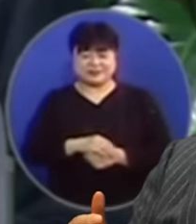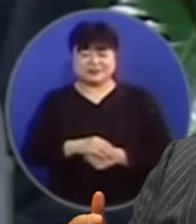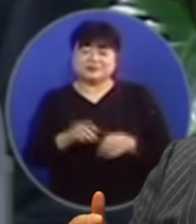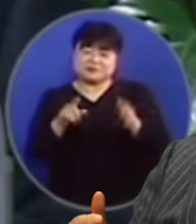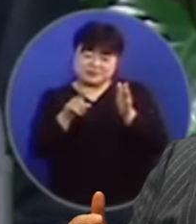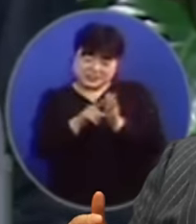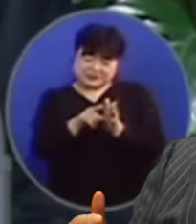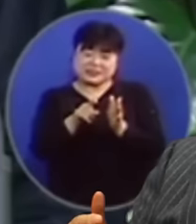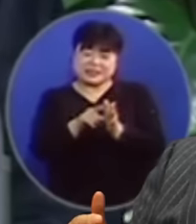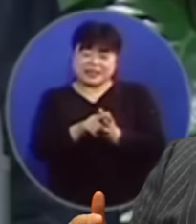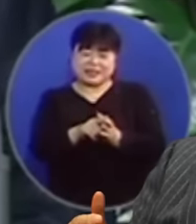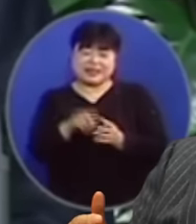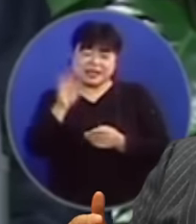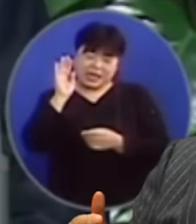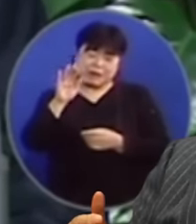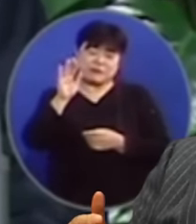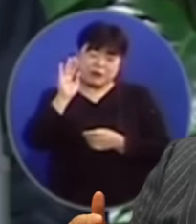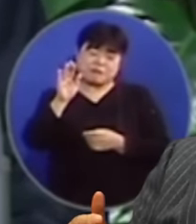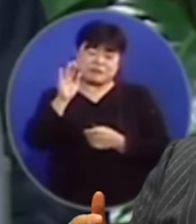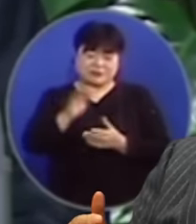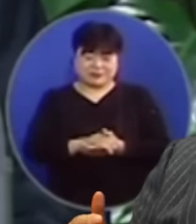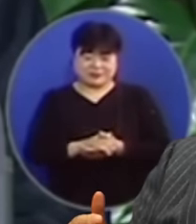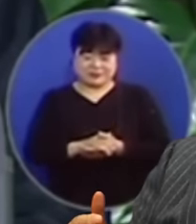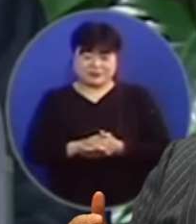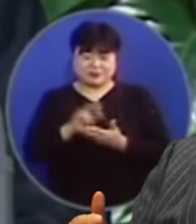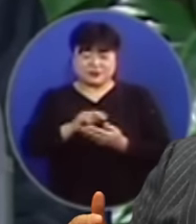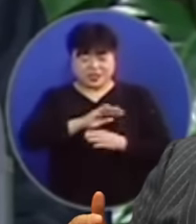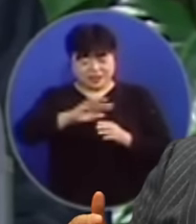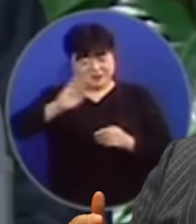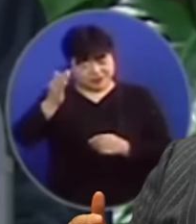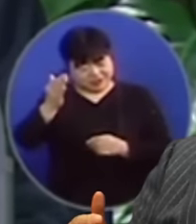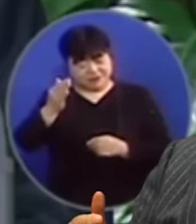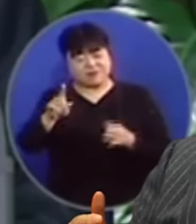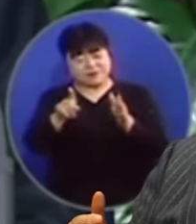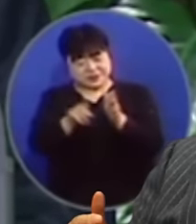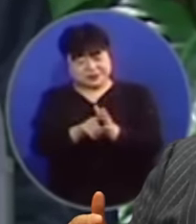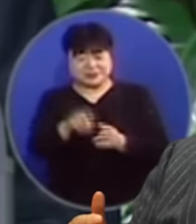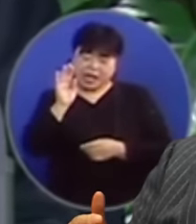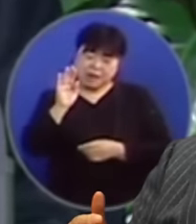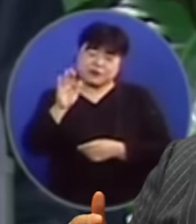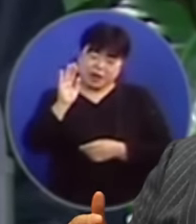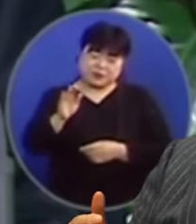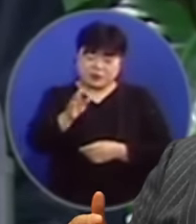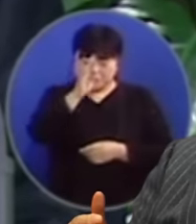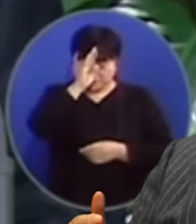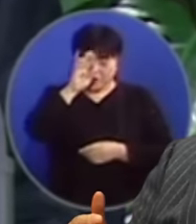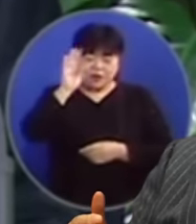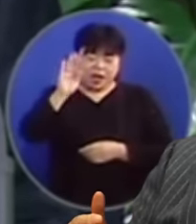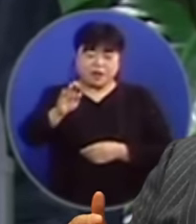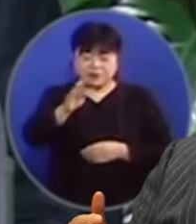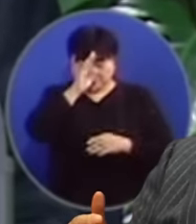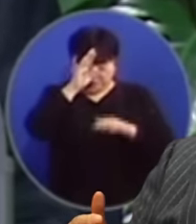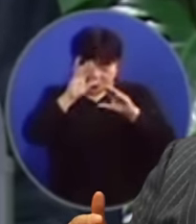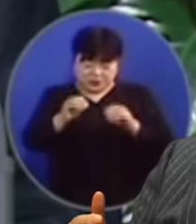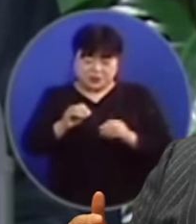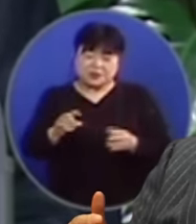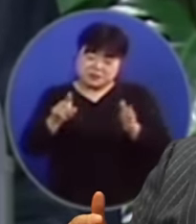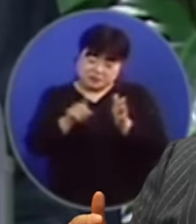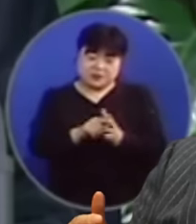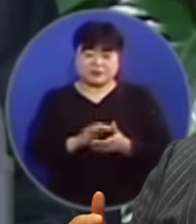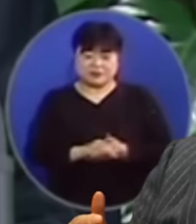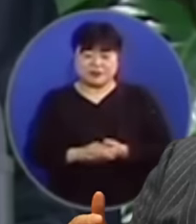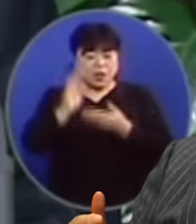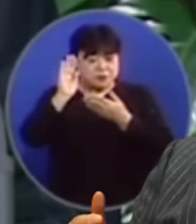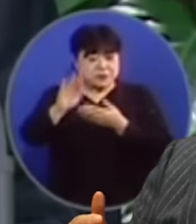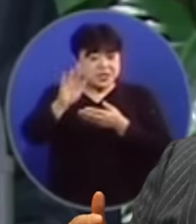믿습니다. 문제가 해결될 줄로 믿습니다. 병이 장차 나을 줄 믿습니다.